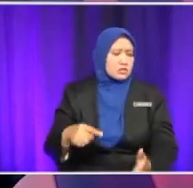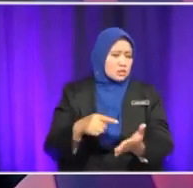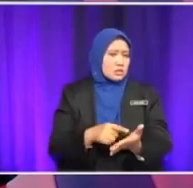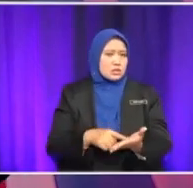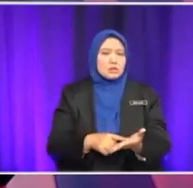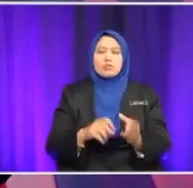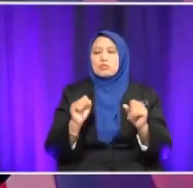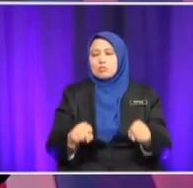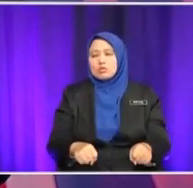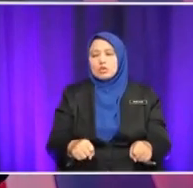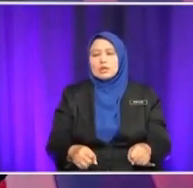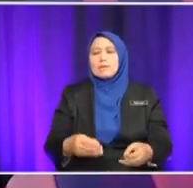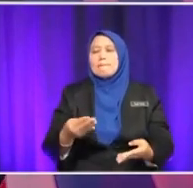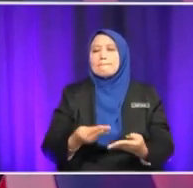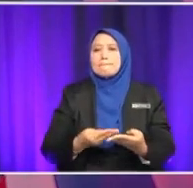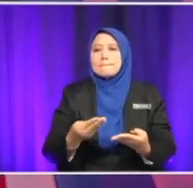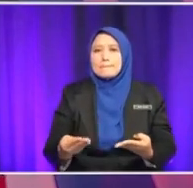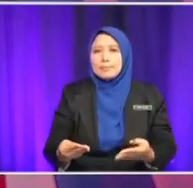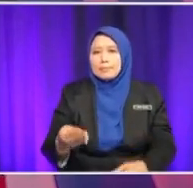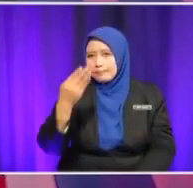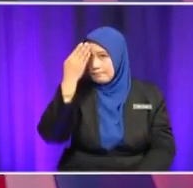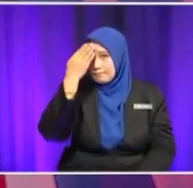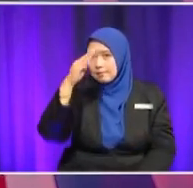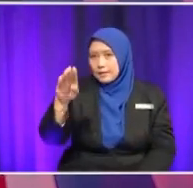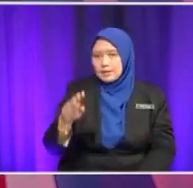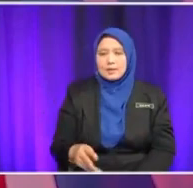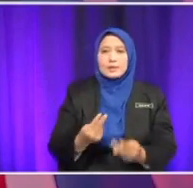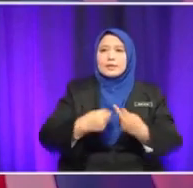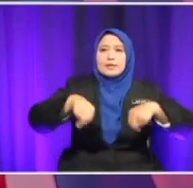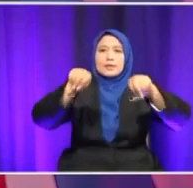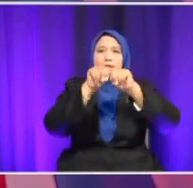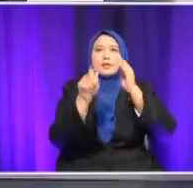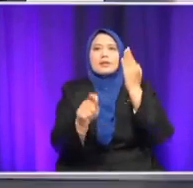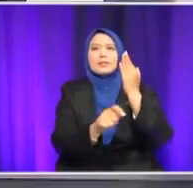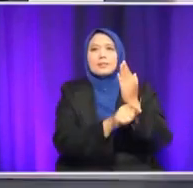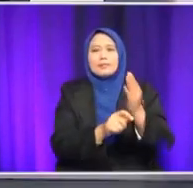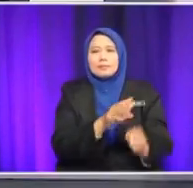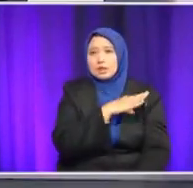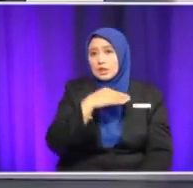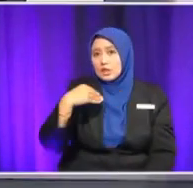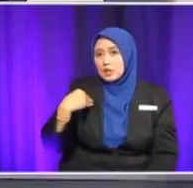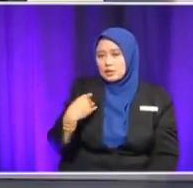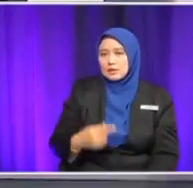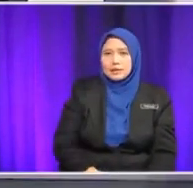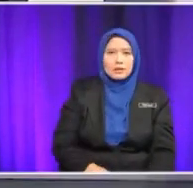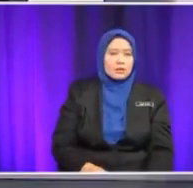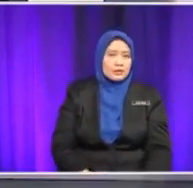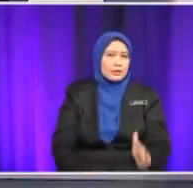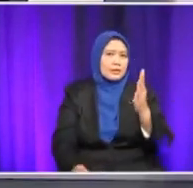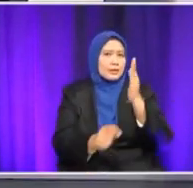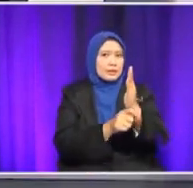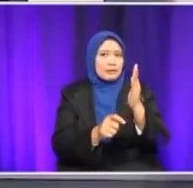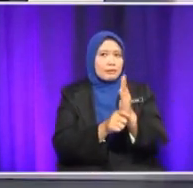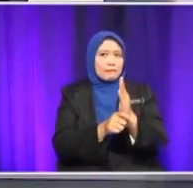memberi nilai tambah kepada murid-murid tersebut menambah potensi murid-murid itu untuk percaya lagi